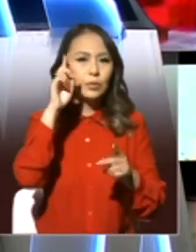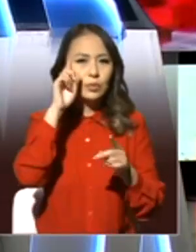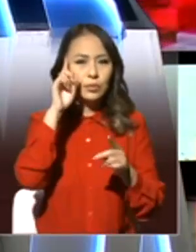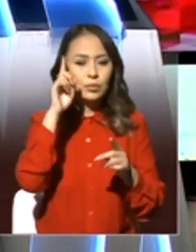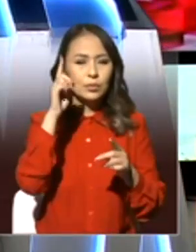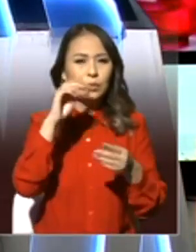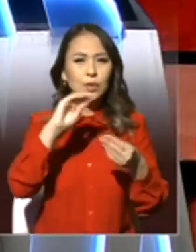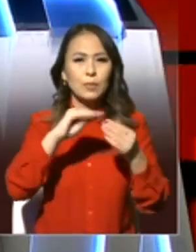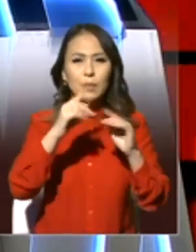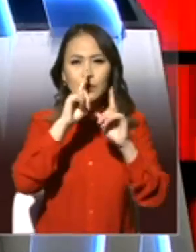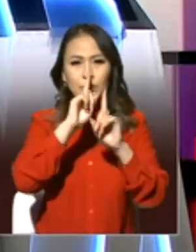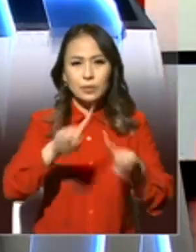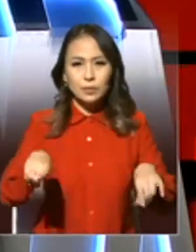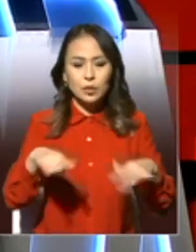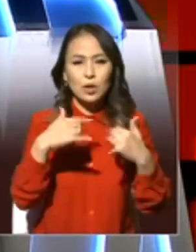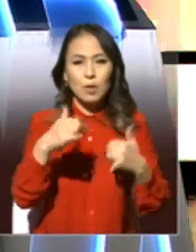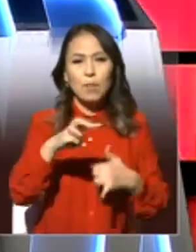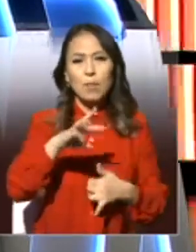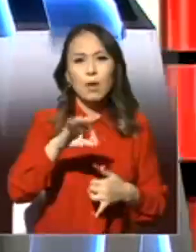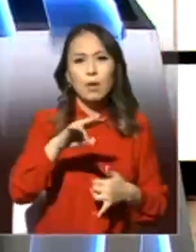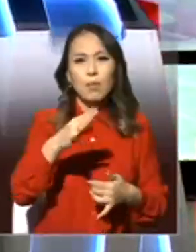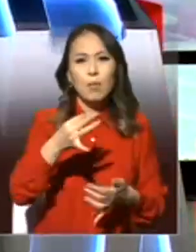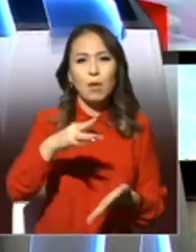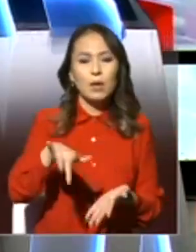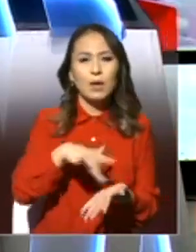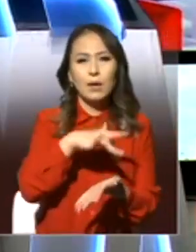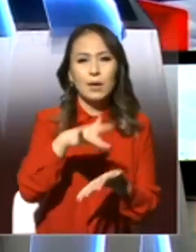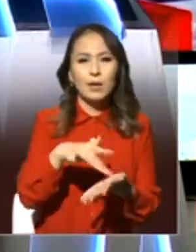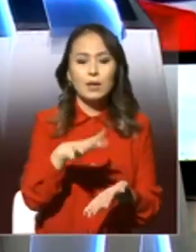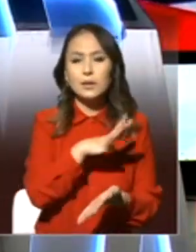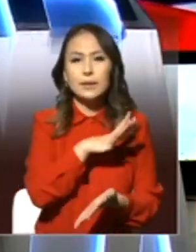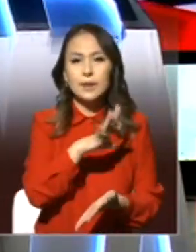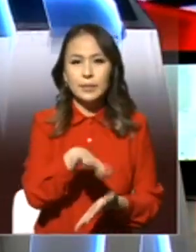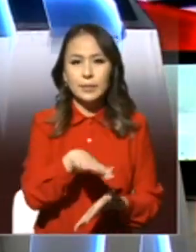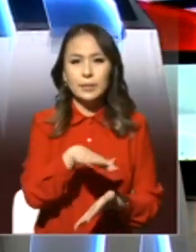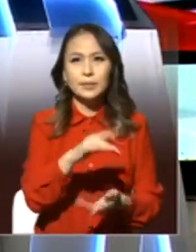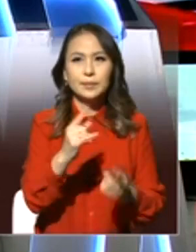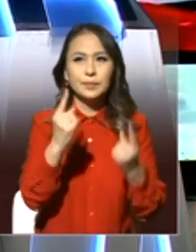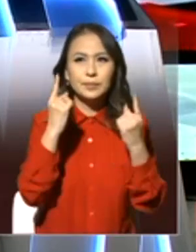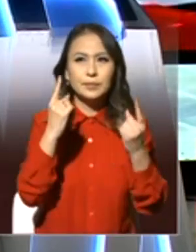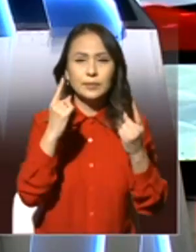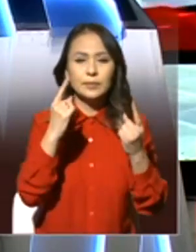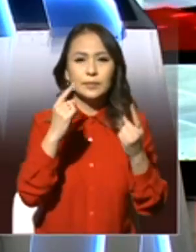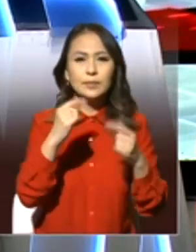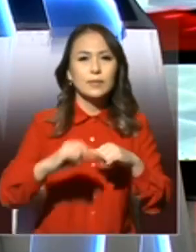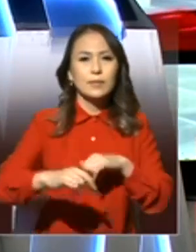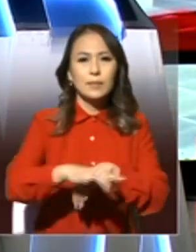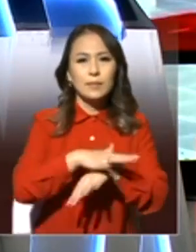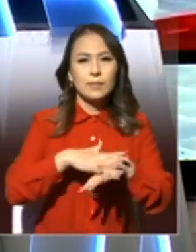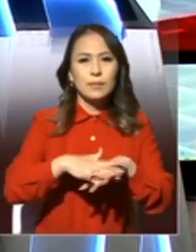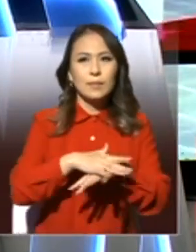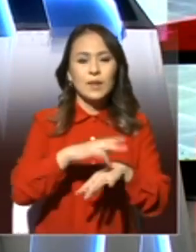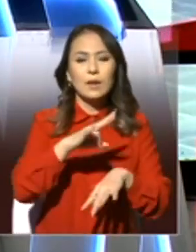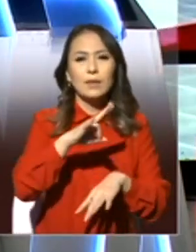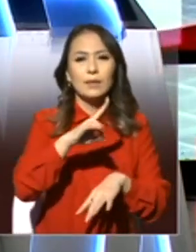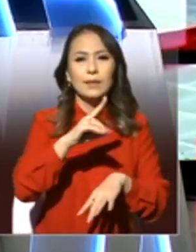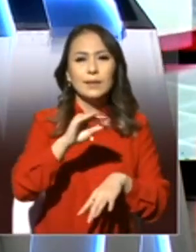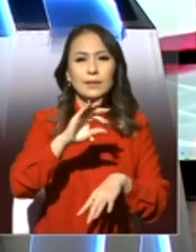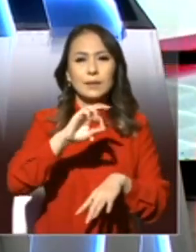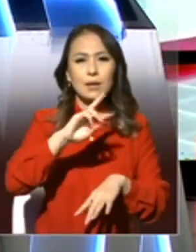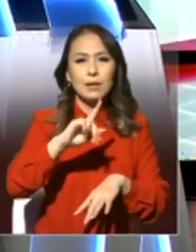Неге десеңіздер, қазір монополияны болмау үшін осы нарықта осы дизель отын